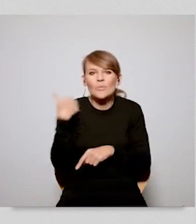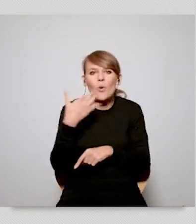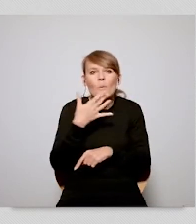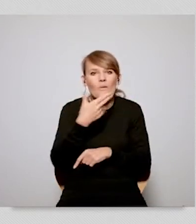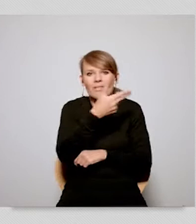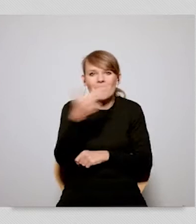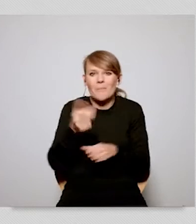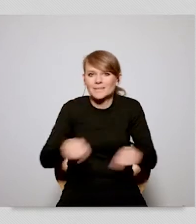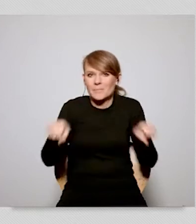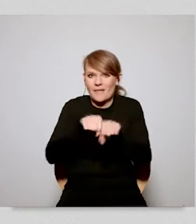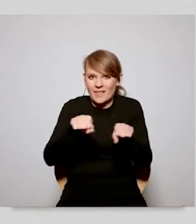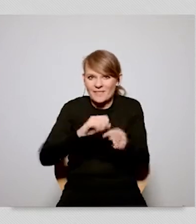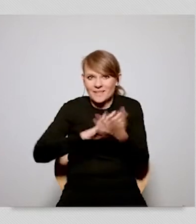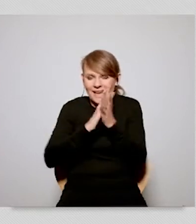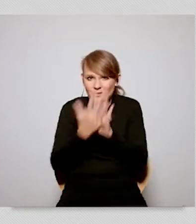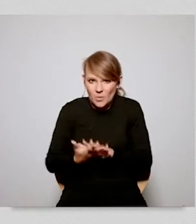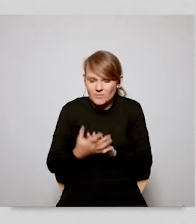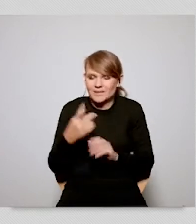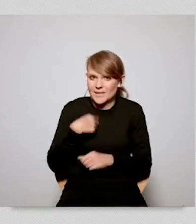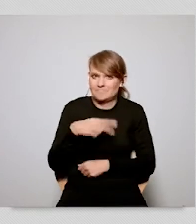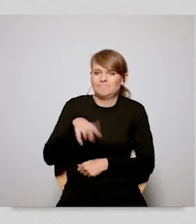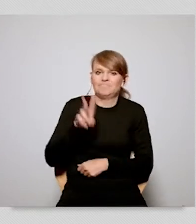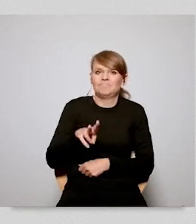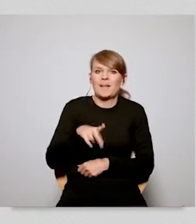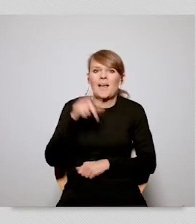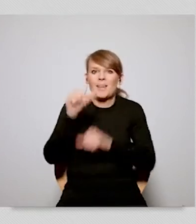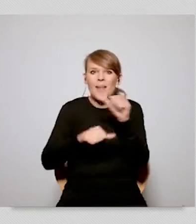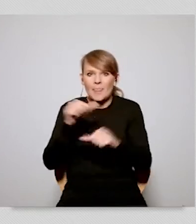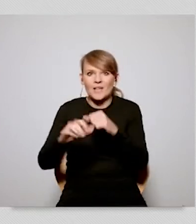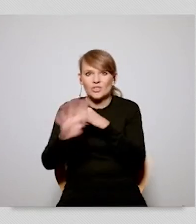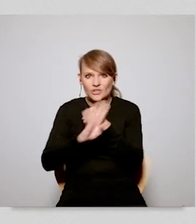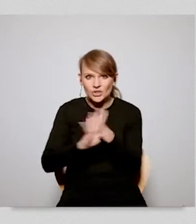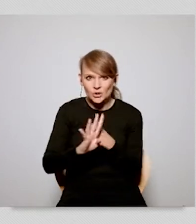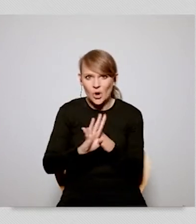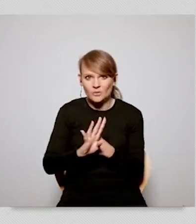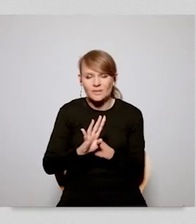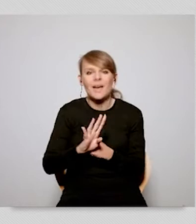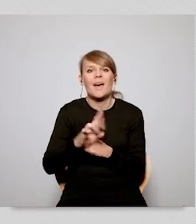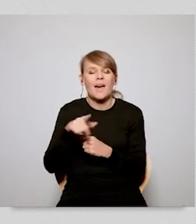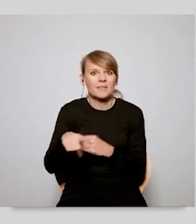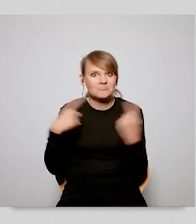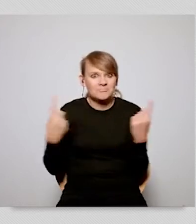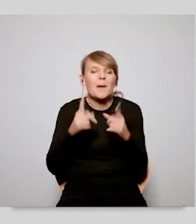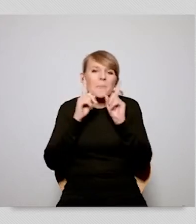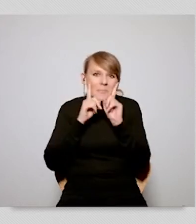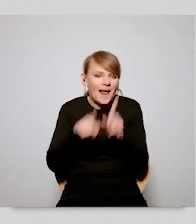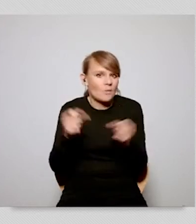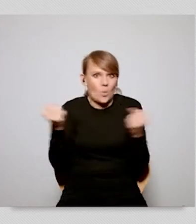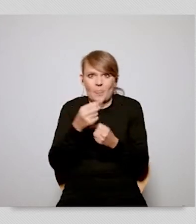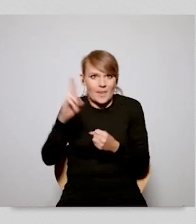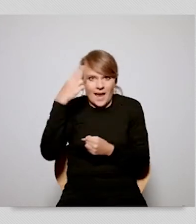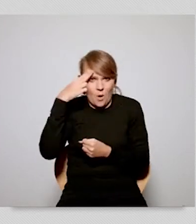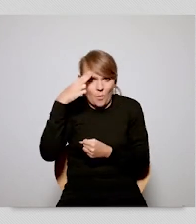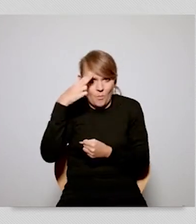mnie uderza to, że mając doświadczenia lat 90., bo się zgadzam, że to jest wielka trauma, która tkwi tutaj